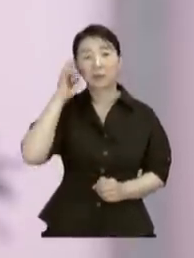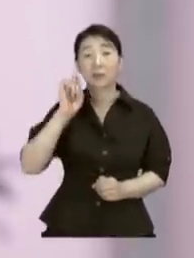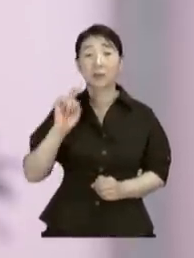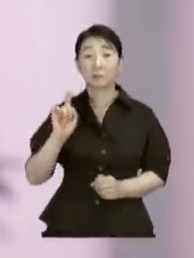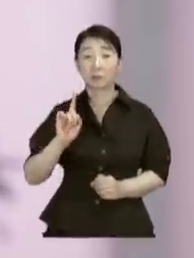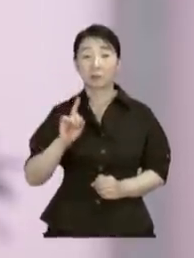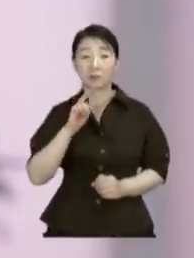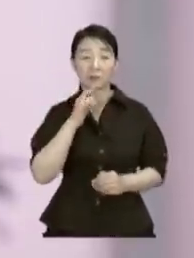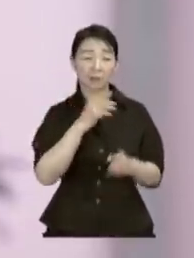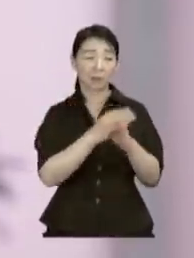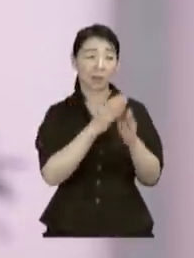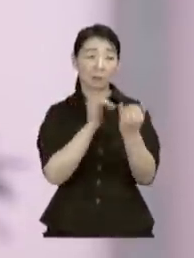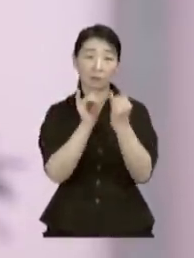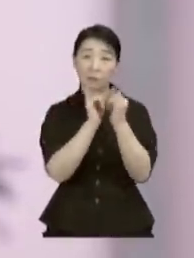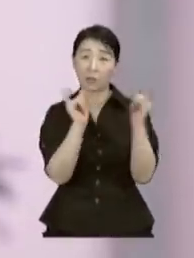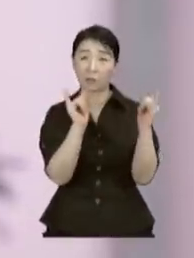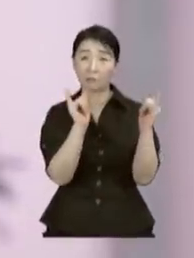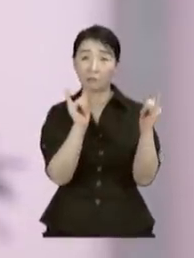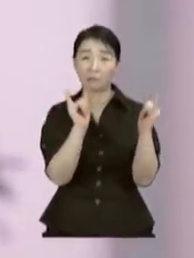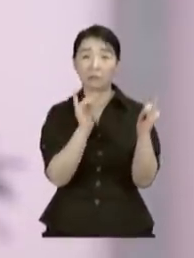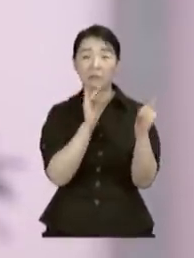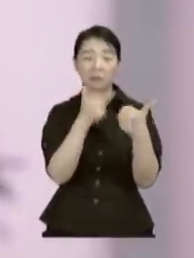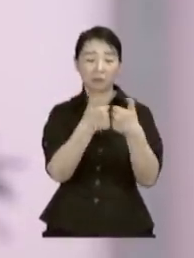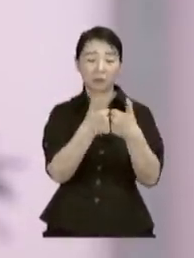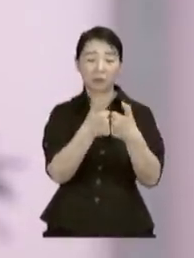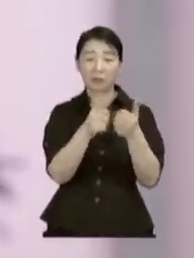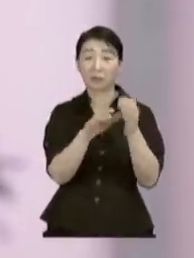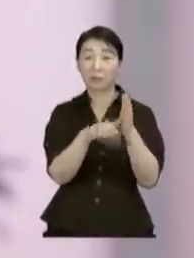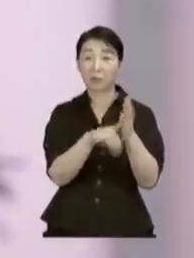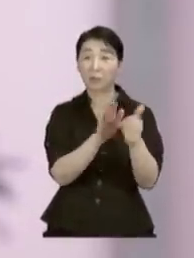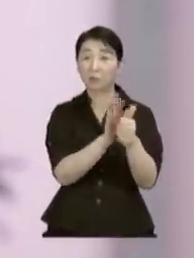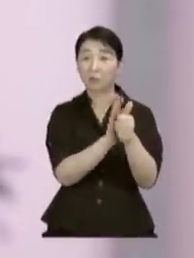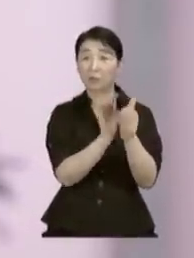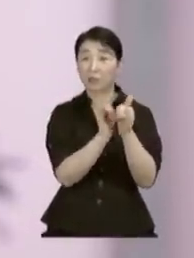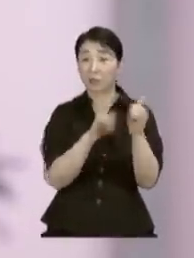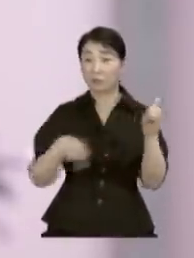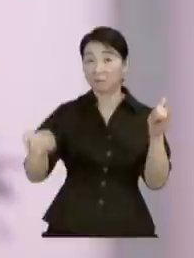우리 탈북민들을 정말 상담을 하거나 지원하는 분들이